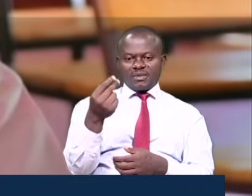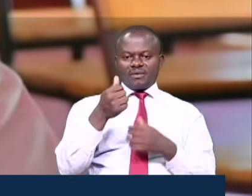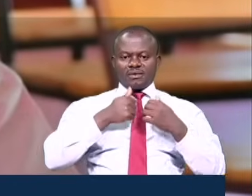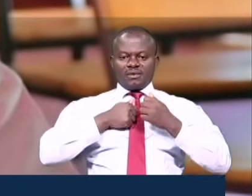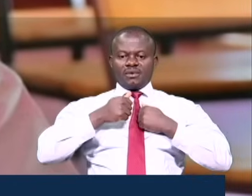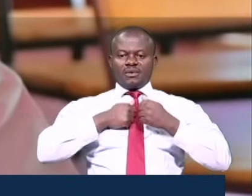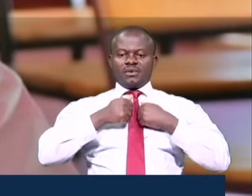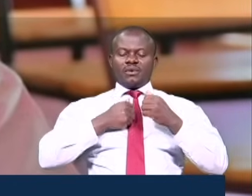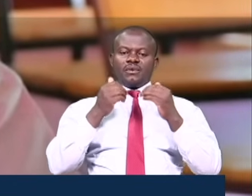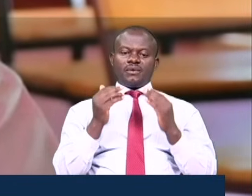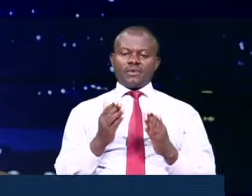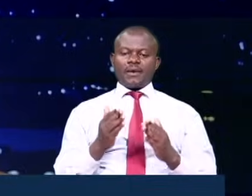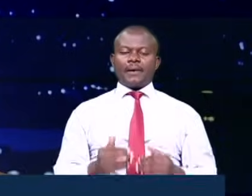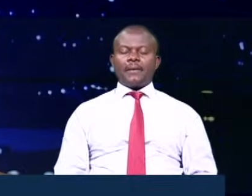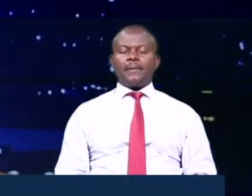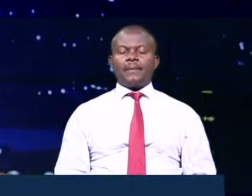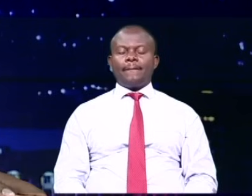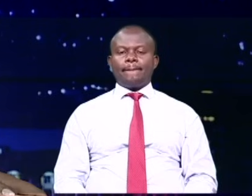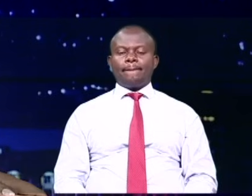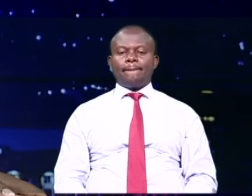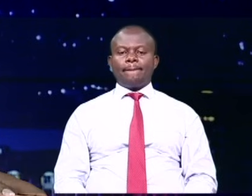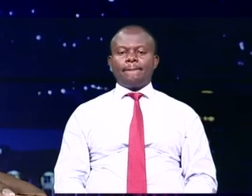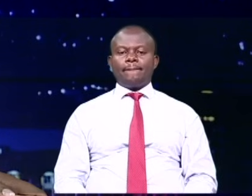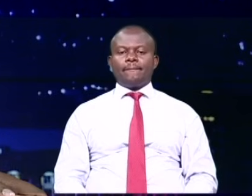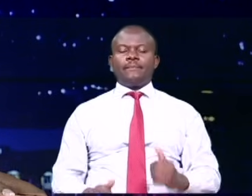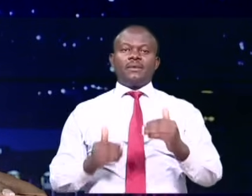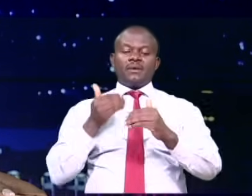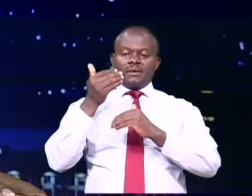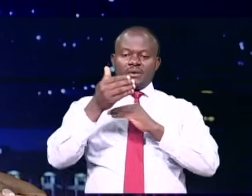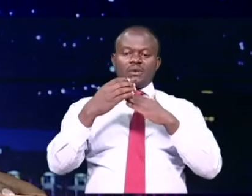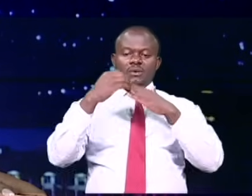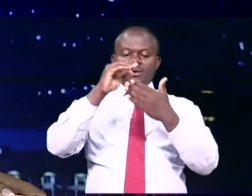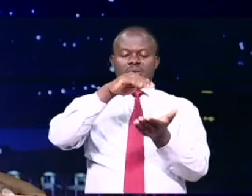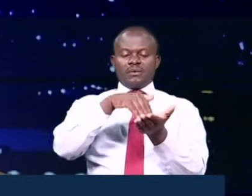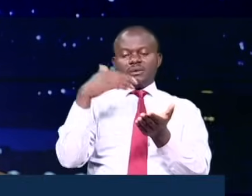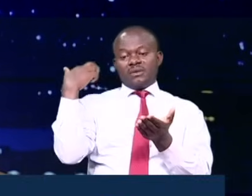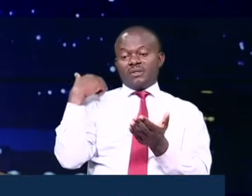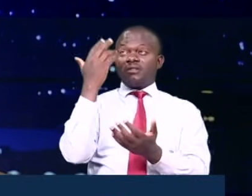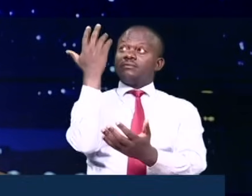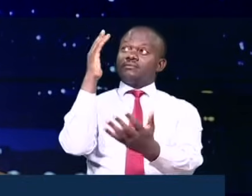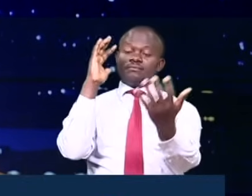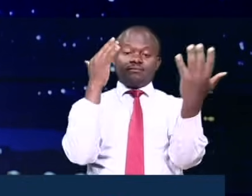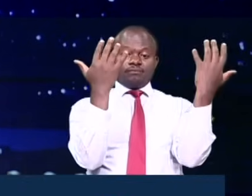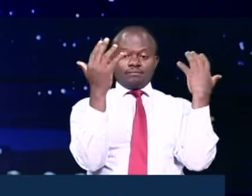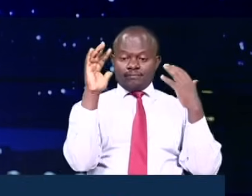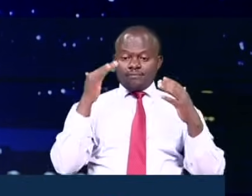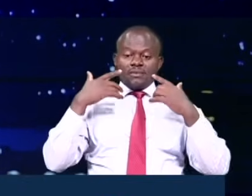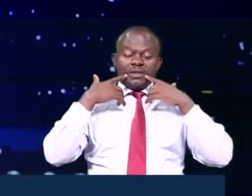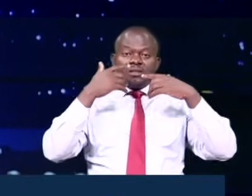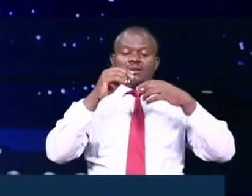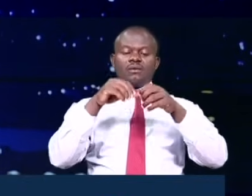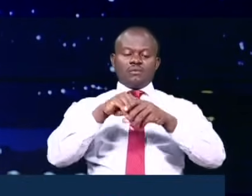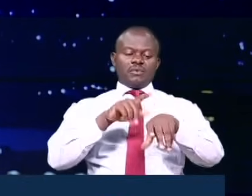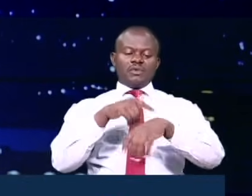z'amafaranga y'u Rwanda Hanyuma kandi ubuyobozi bw'ikigo gishinzwe amashyamba buvuga ko mu gihe cy'umwaka azaba